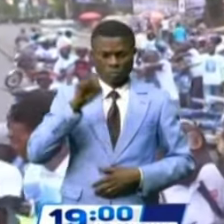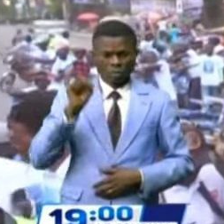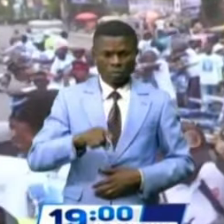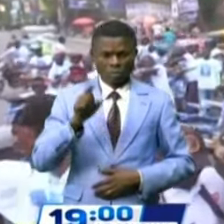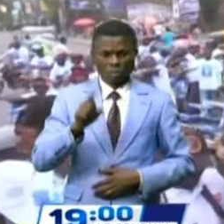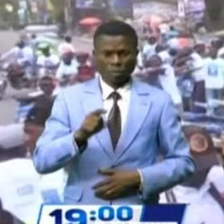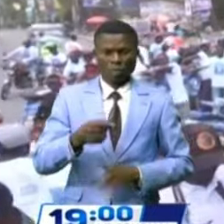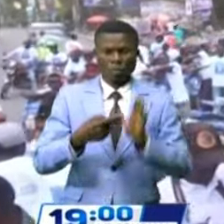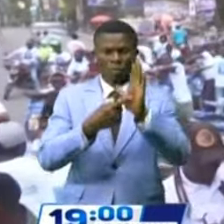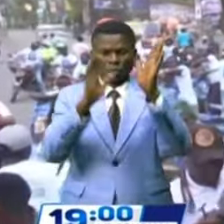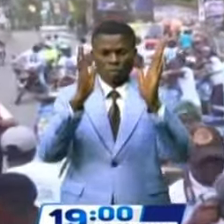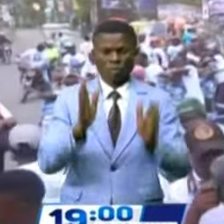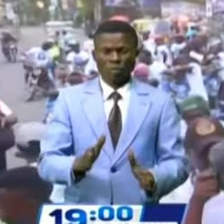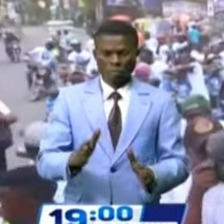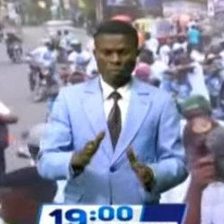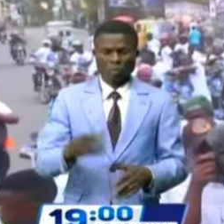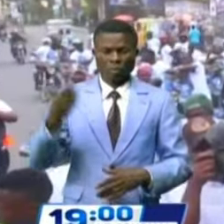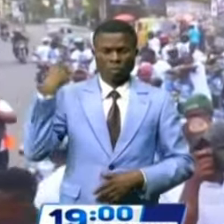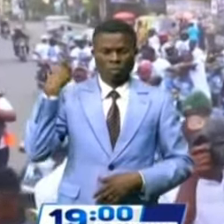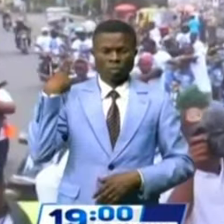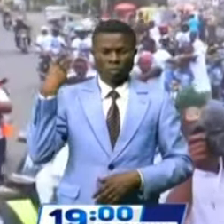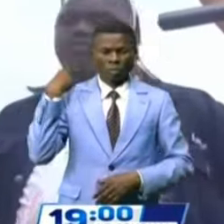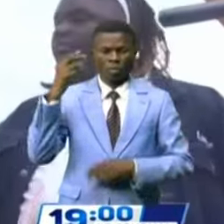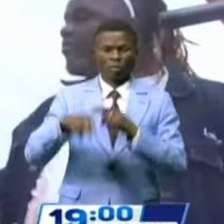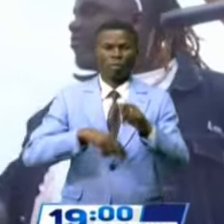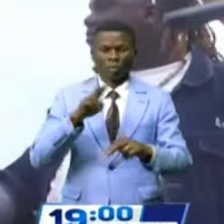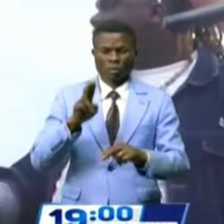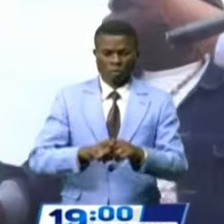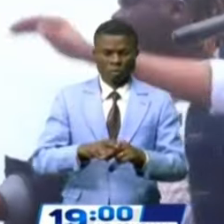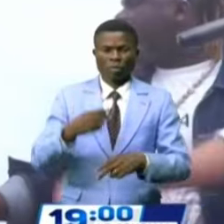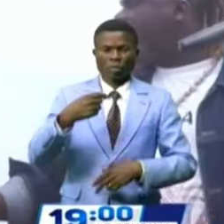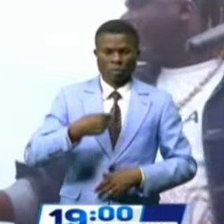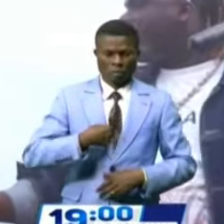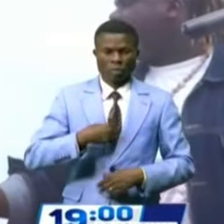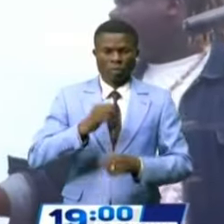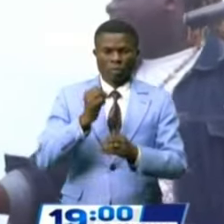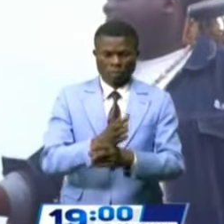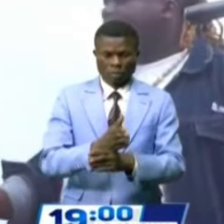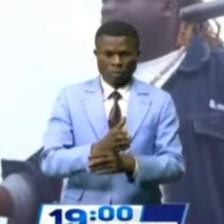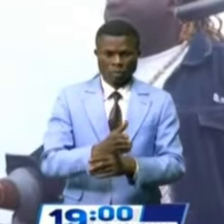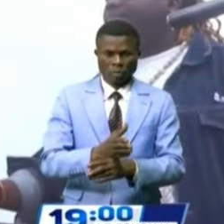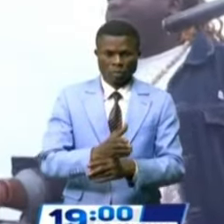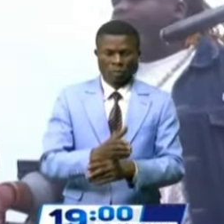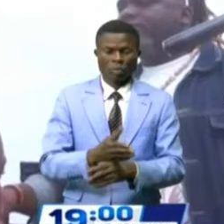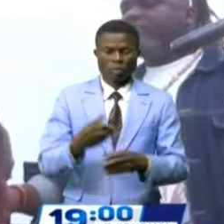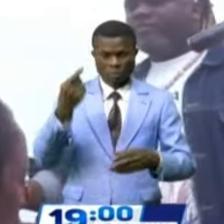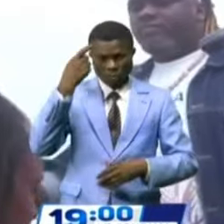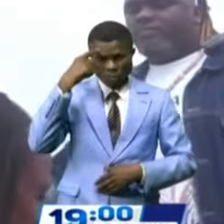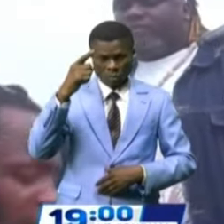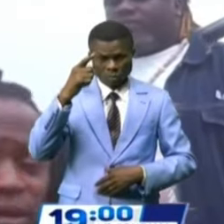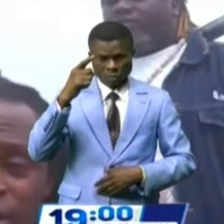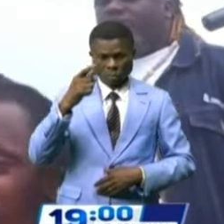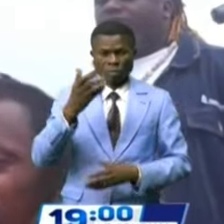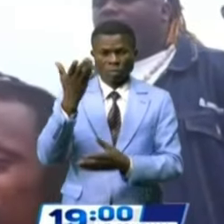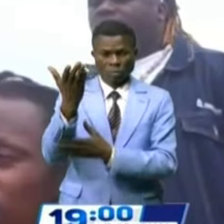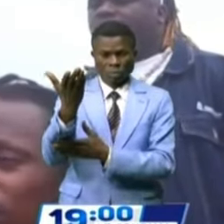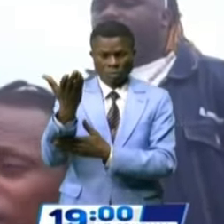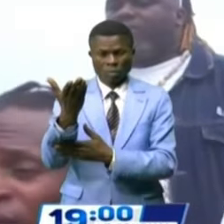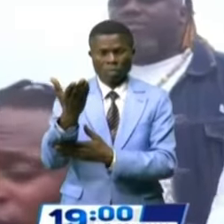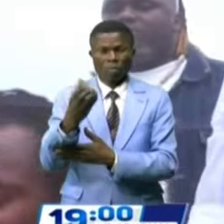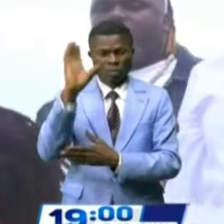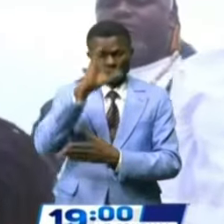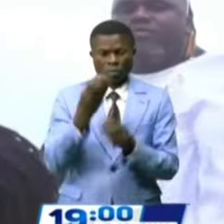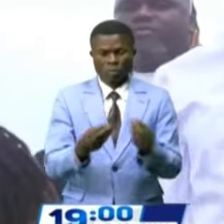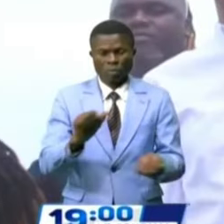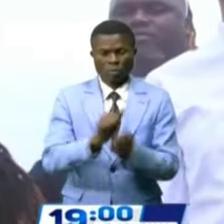vos représentants à la réputation nationale. Je serai prêt à pouvoir plaider pour les différents problèmes des